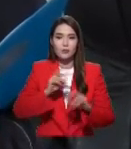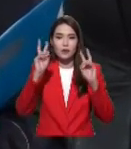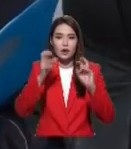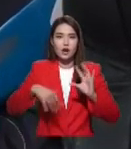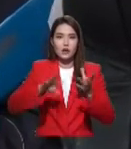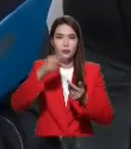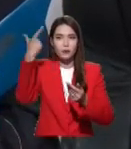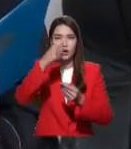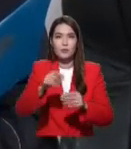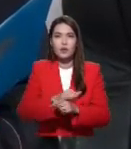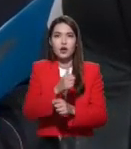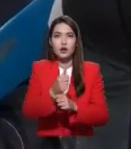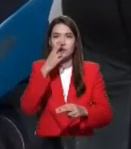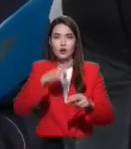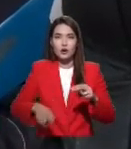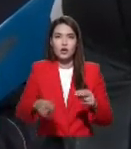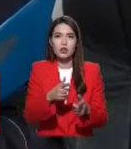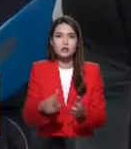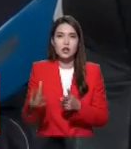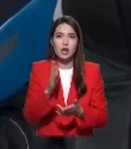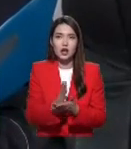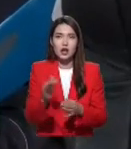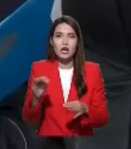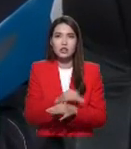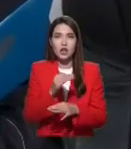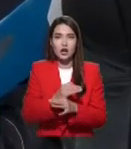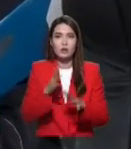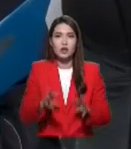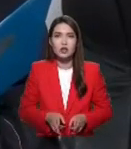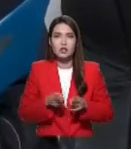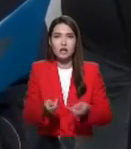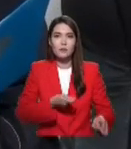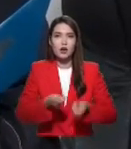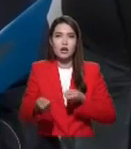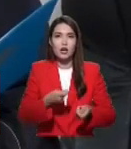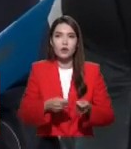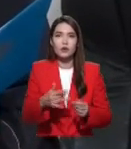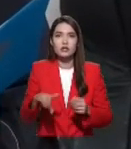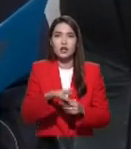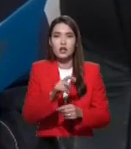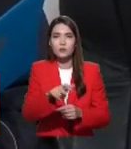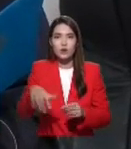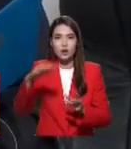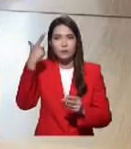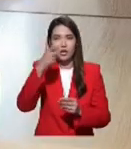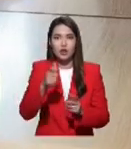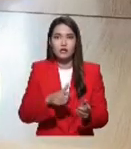бас бостандығынан айыру жазасы тағайындалсын. Жаза өте орны ол қылмыстық атқару жүйесінің қауіпсіздігі барынша төмен мекемесі